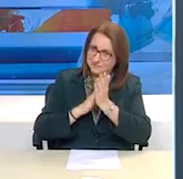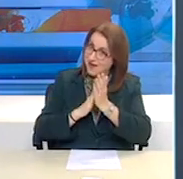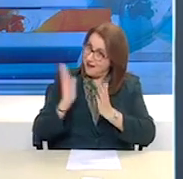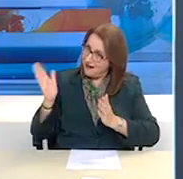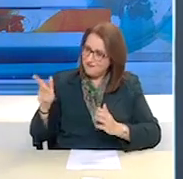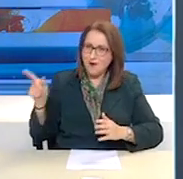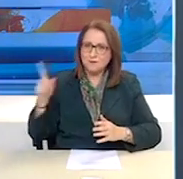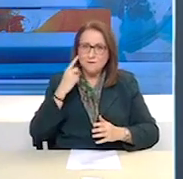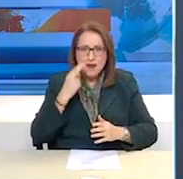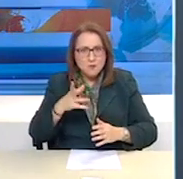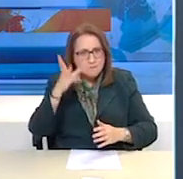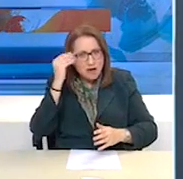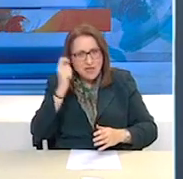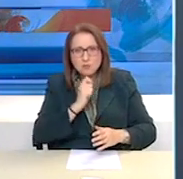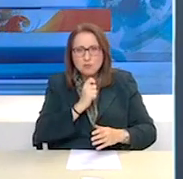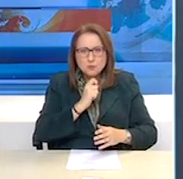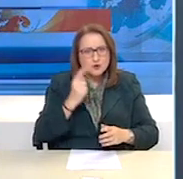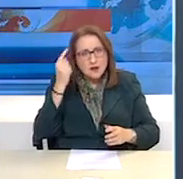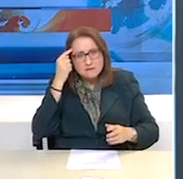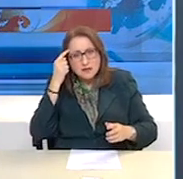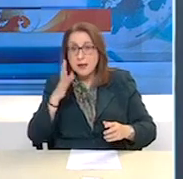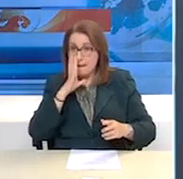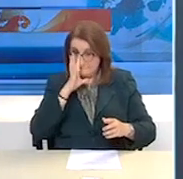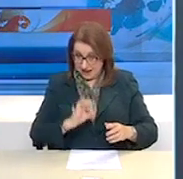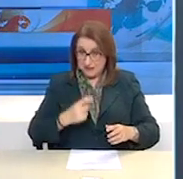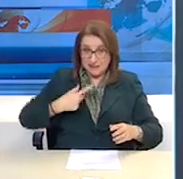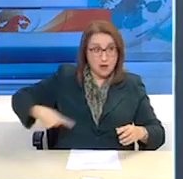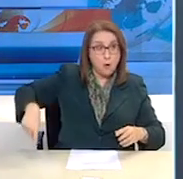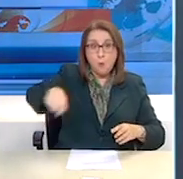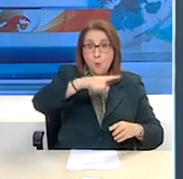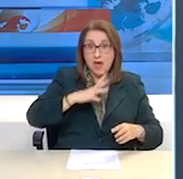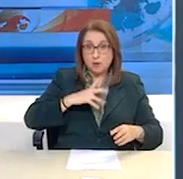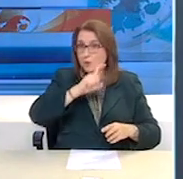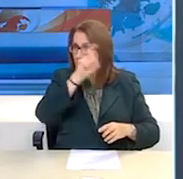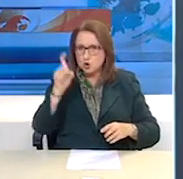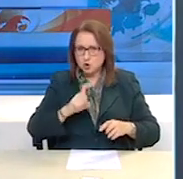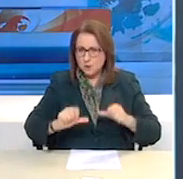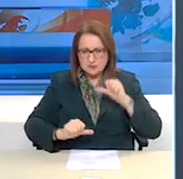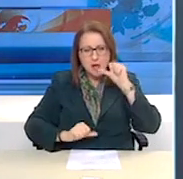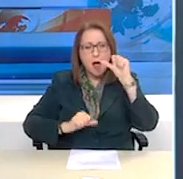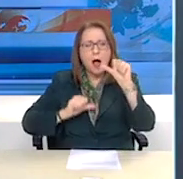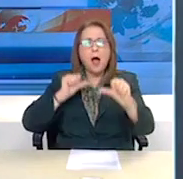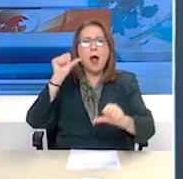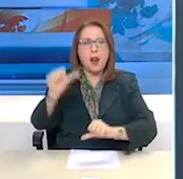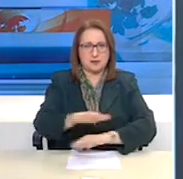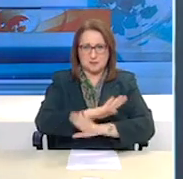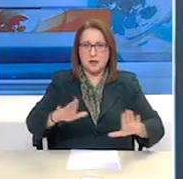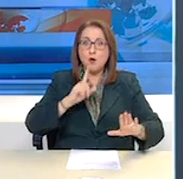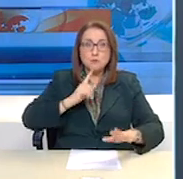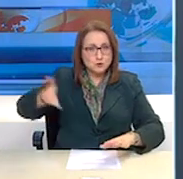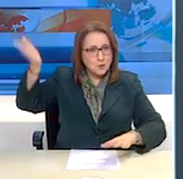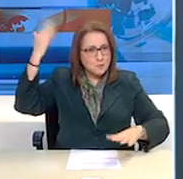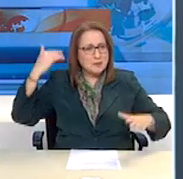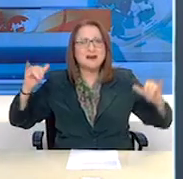όλοι εκπαιδευόμαστε μαζί με αυτόν τον ιό. Άλλαξε η ζωή μας πραγματικά και γινόμαστε όλοι κατά κάποιο τρόπο και γιατροί και επαγγελματίες υγείας και